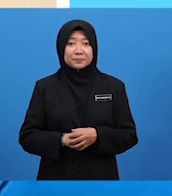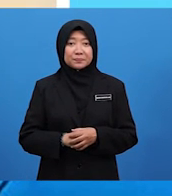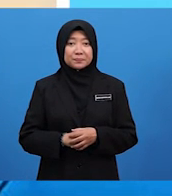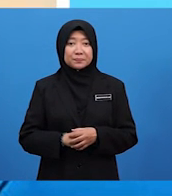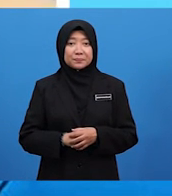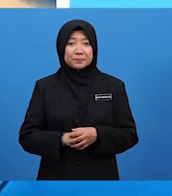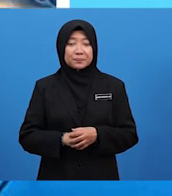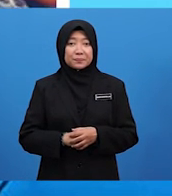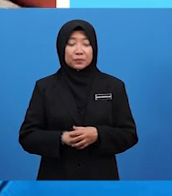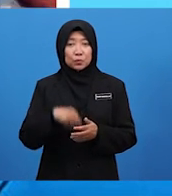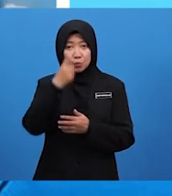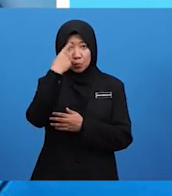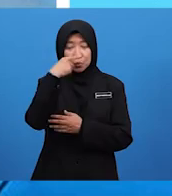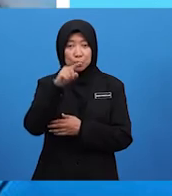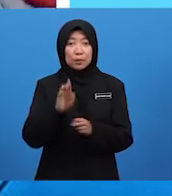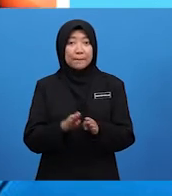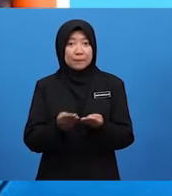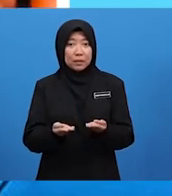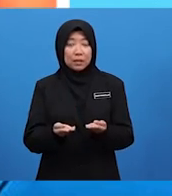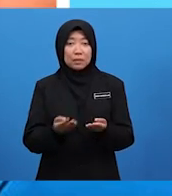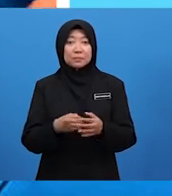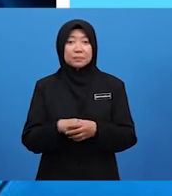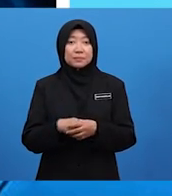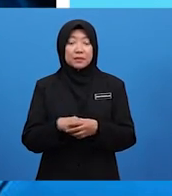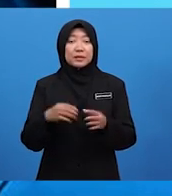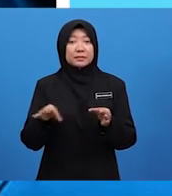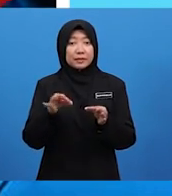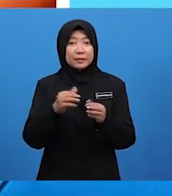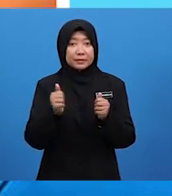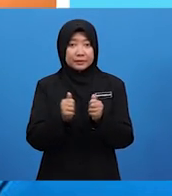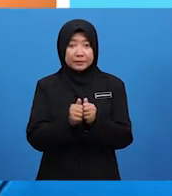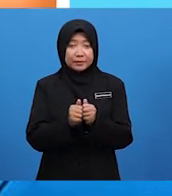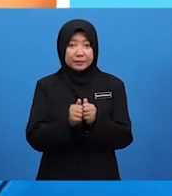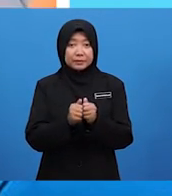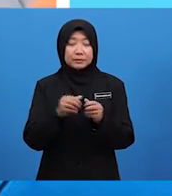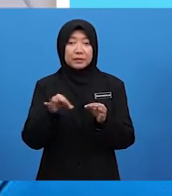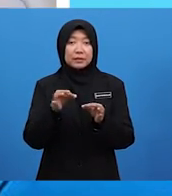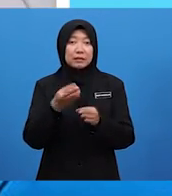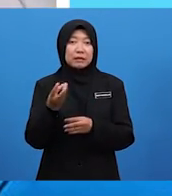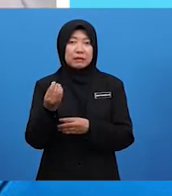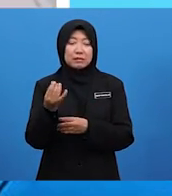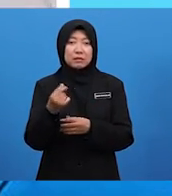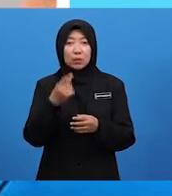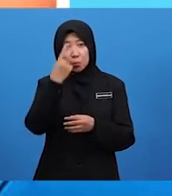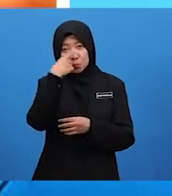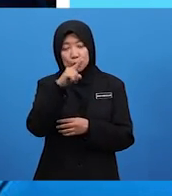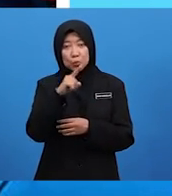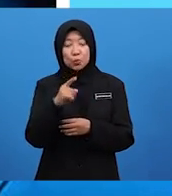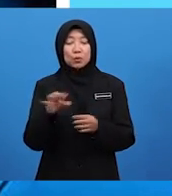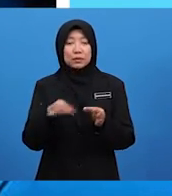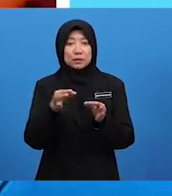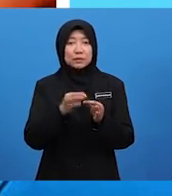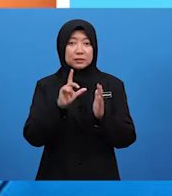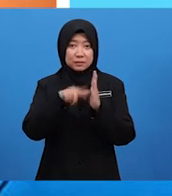Manakala pada sepanjang belah pula, jahit dengan jahitan kasar iaitu untuk jahitan